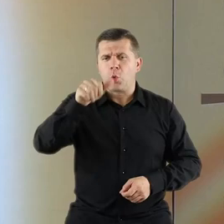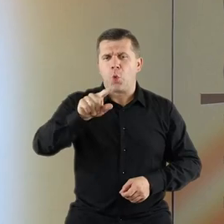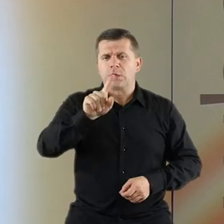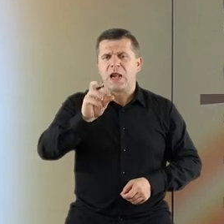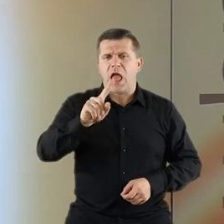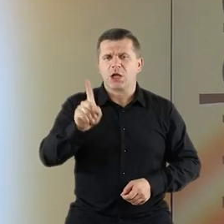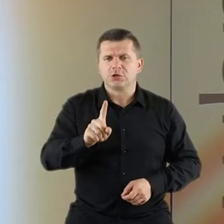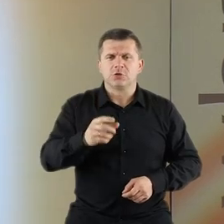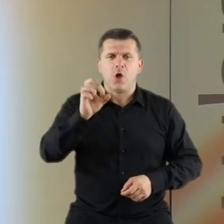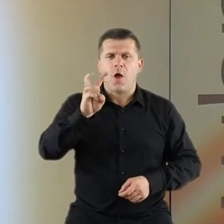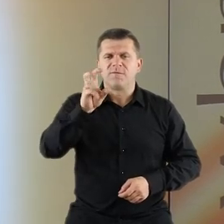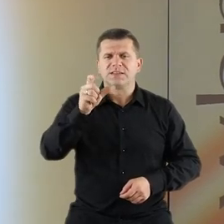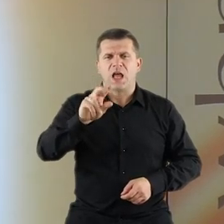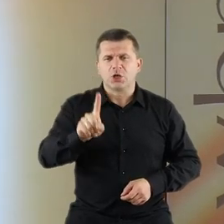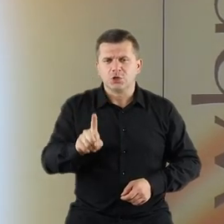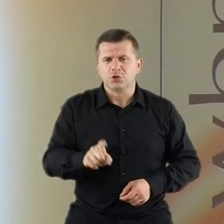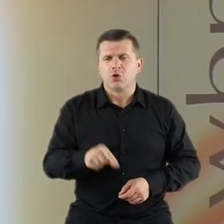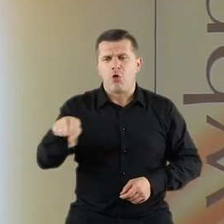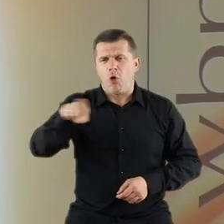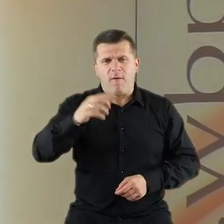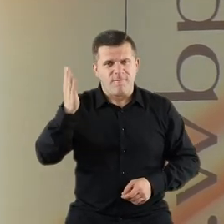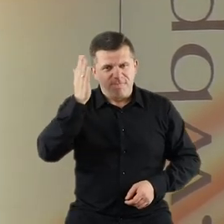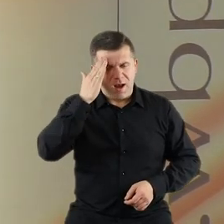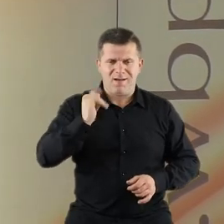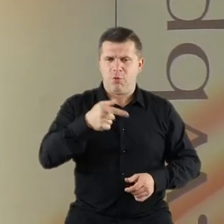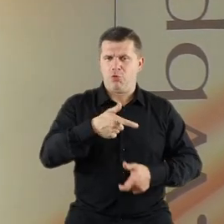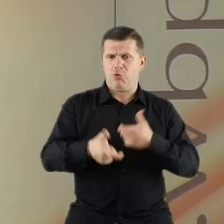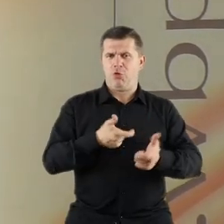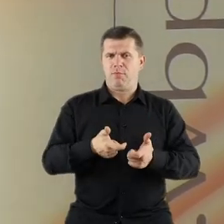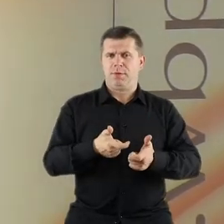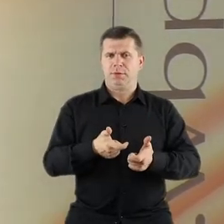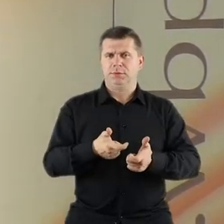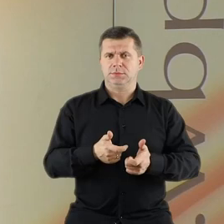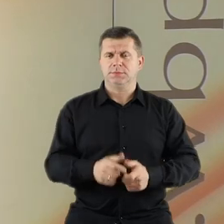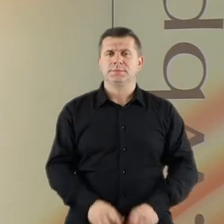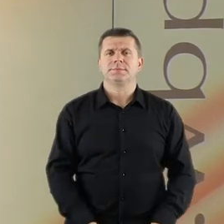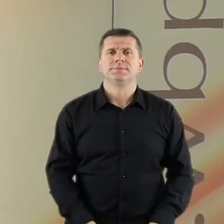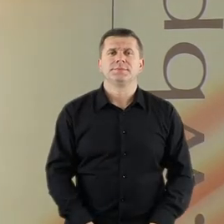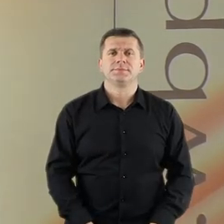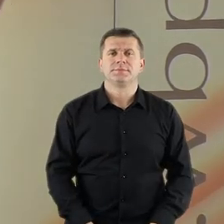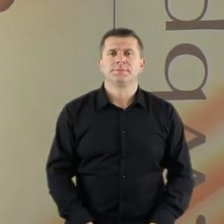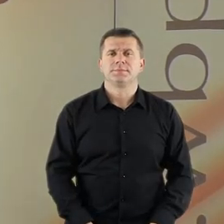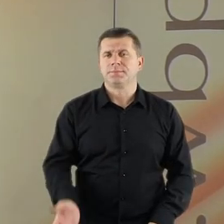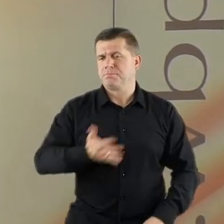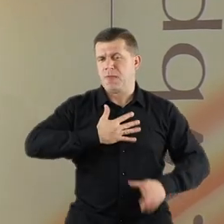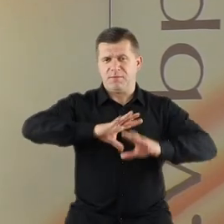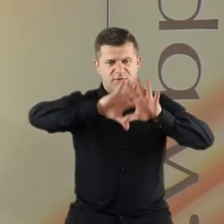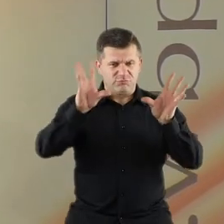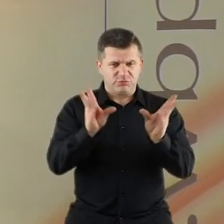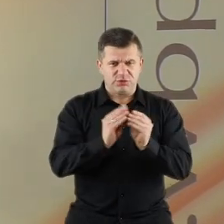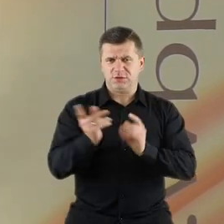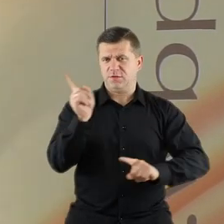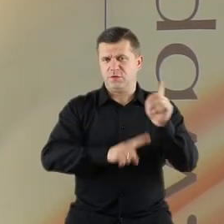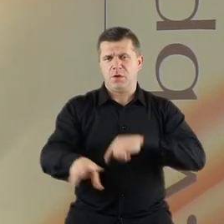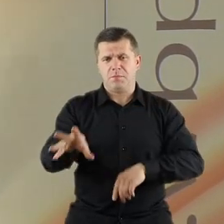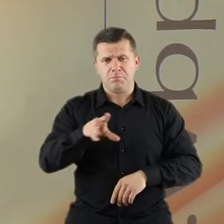guślarzem owcza żem Oni wiedzą jak to robić i mamy wszystkie